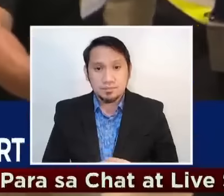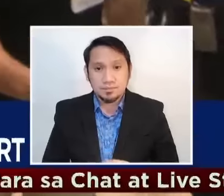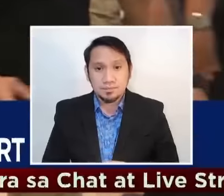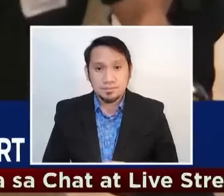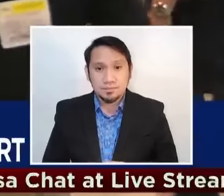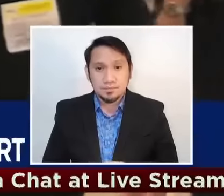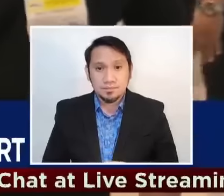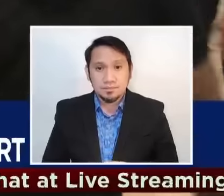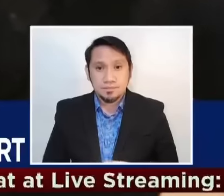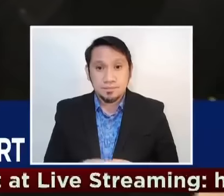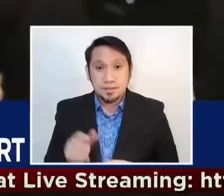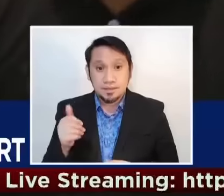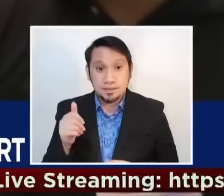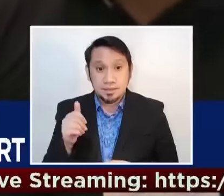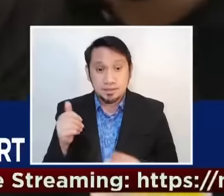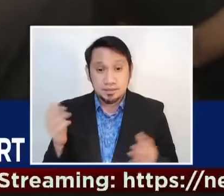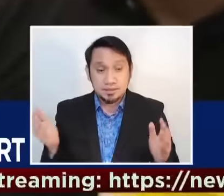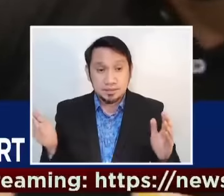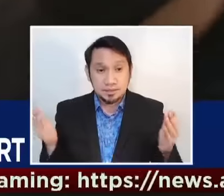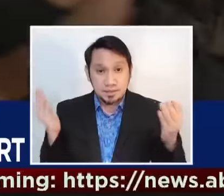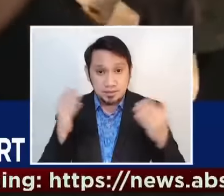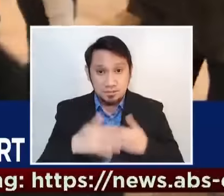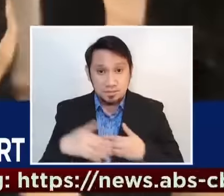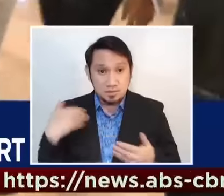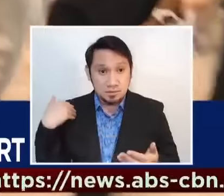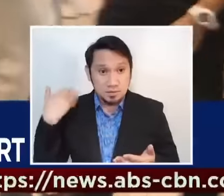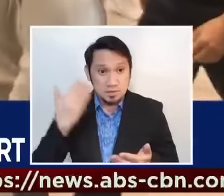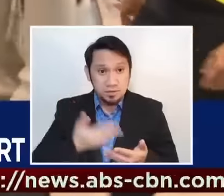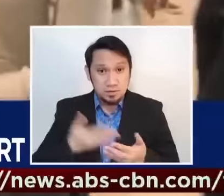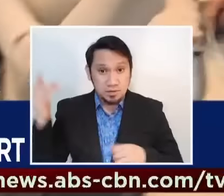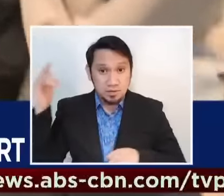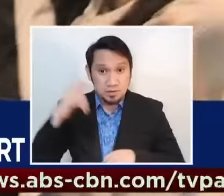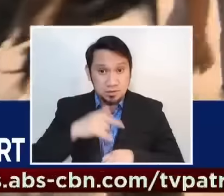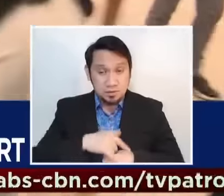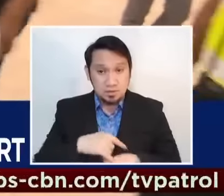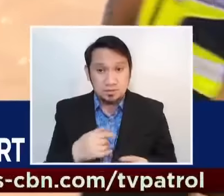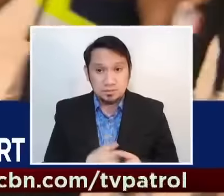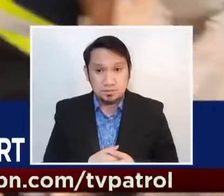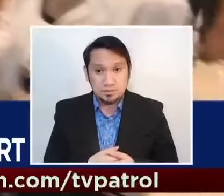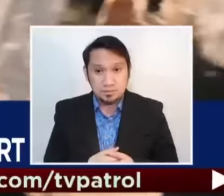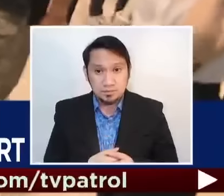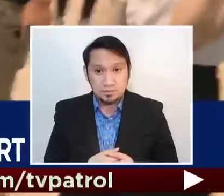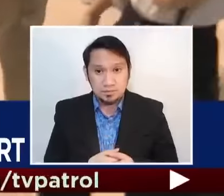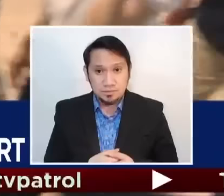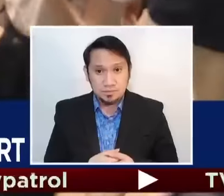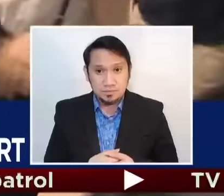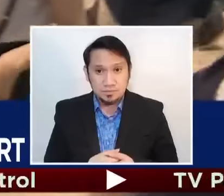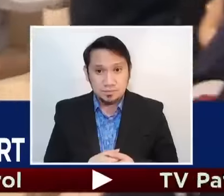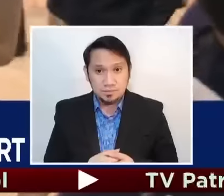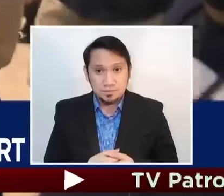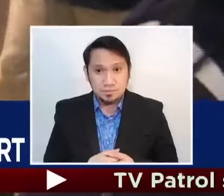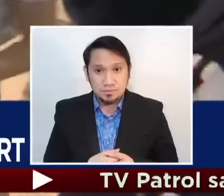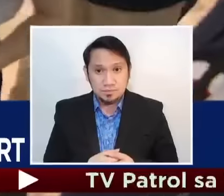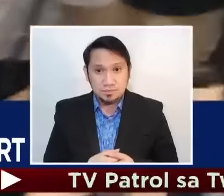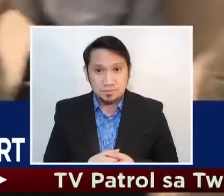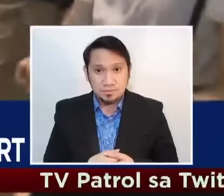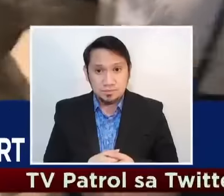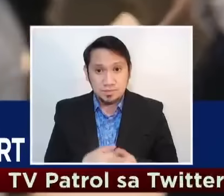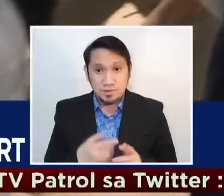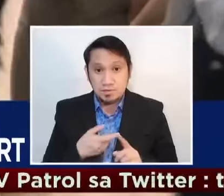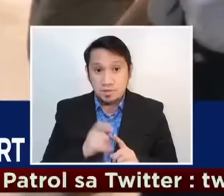Pasado alas 10 ng gabi nang lumapag ang Korean Air flight sa Ninoy Aquino International Airport mula Incheon, South